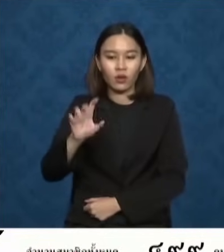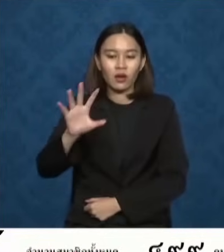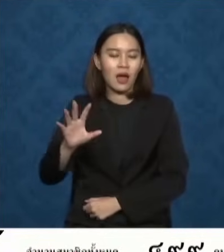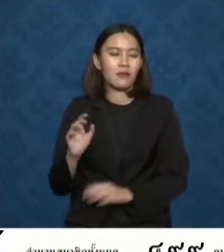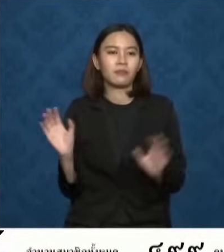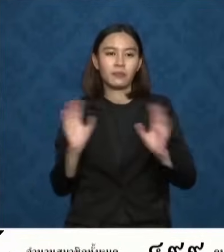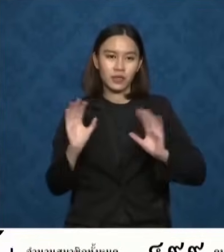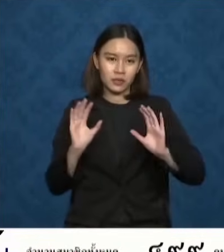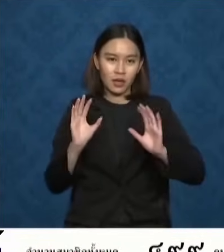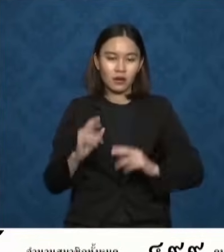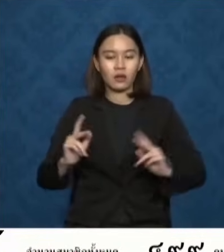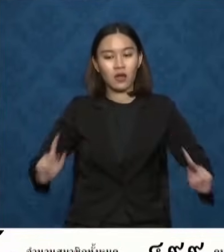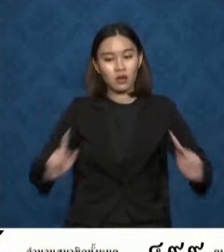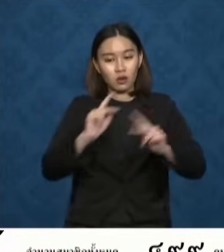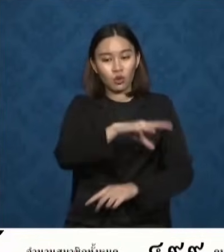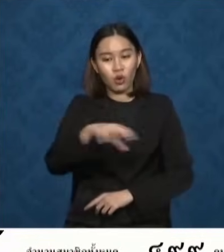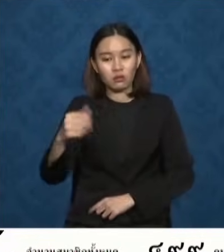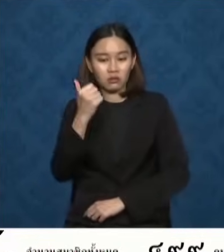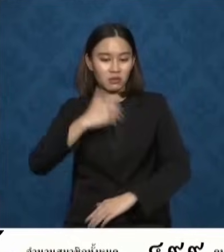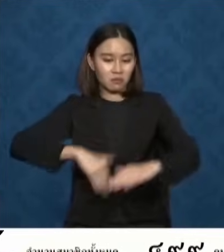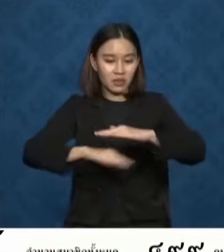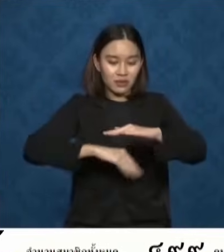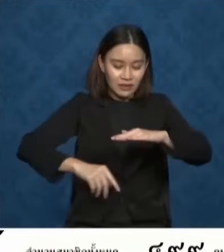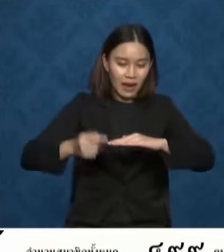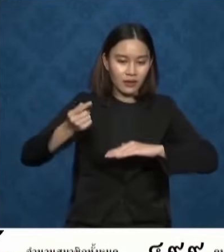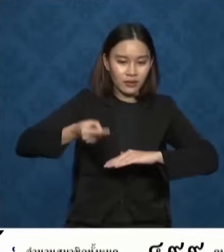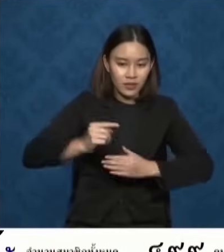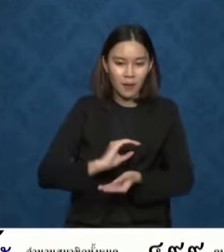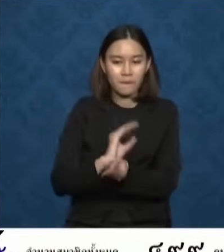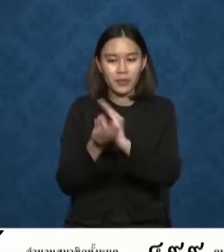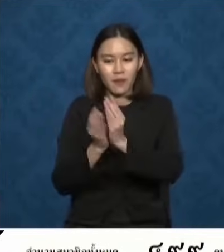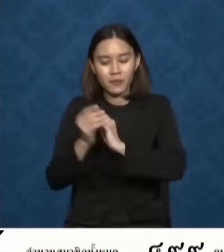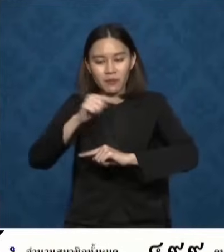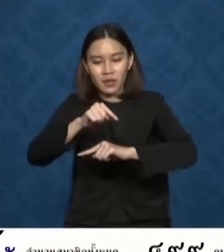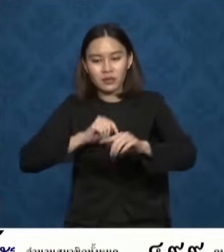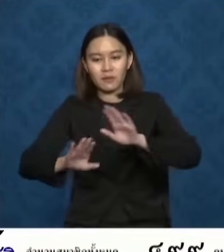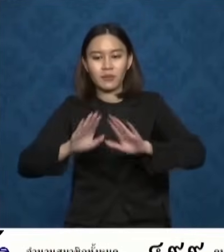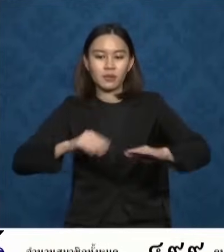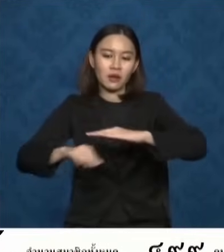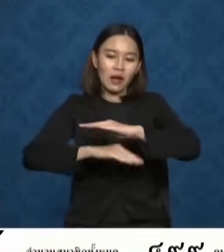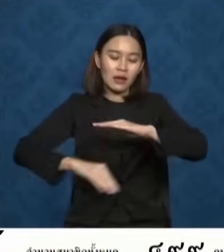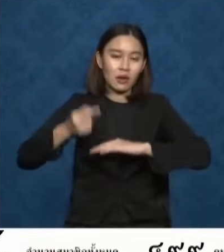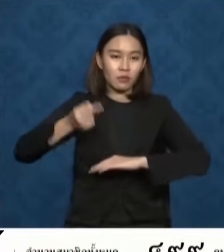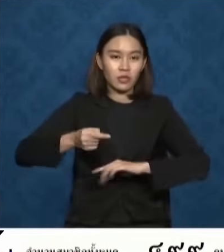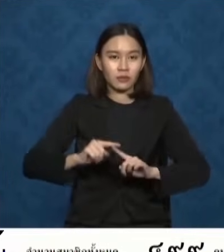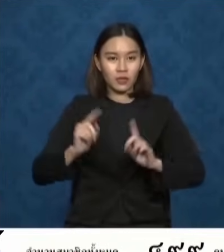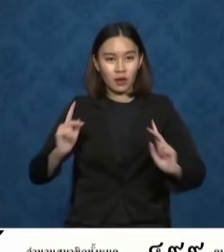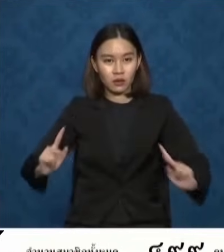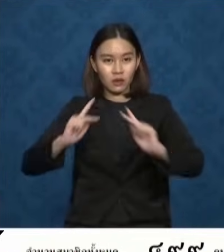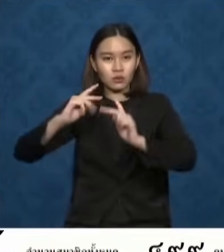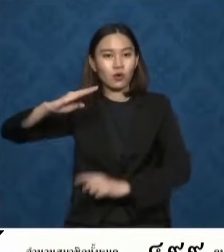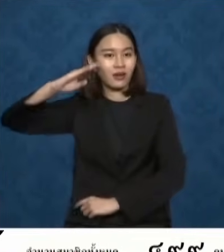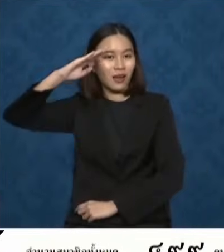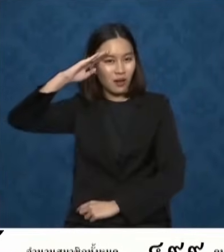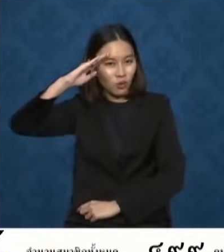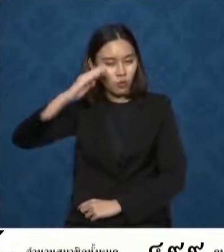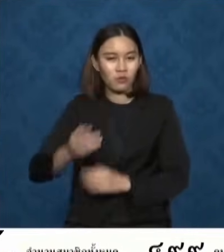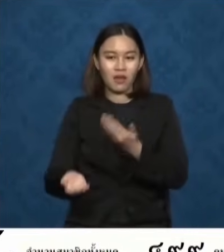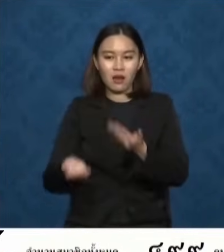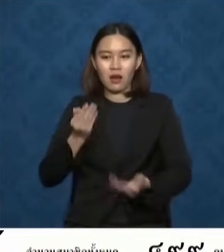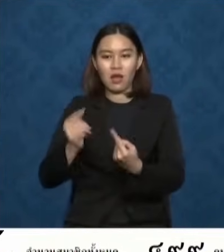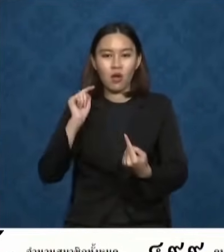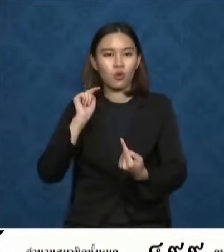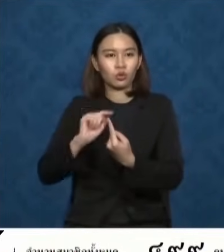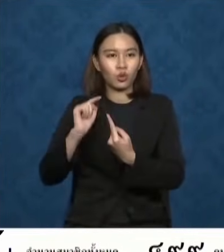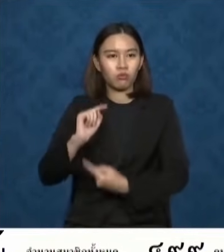ไม่ใช่กระทรวงอื่นอาจจะใช้ฐานเดิมแล้วก็ปรับเป็นเปอร์เซ็นต์ขึ้นได้เทียบกับฐานเดิมแต่กระทรวงกลาโหมเนี่ยมันขึ้นอยู่กับสถ